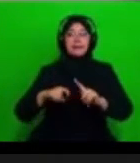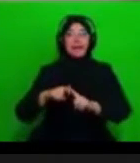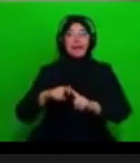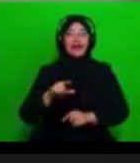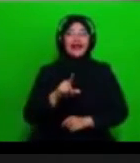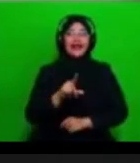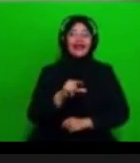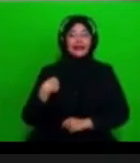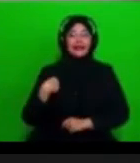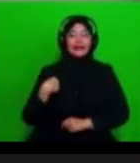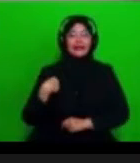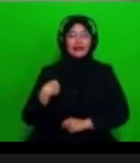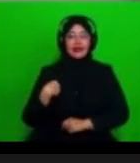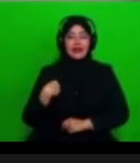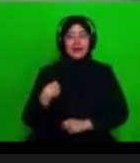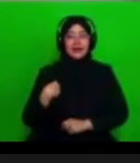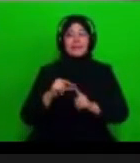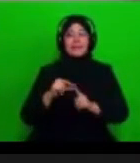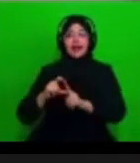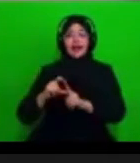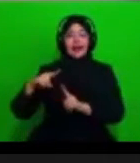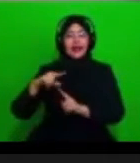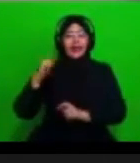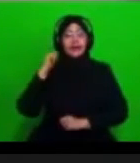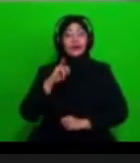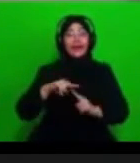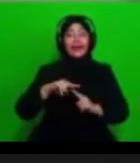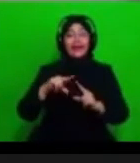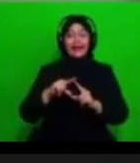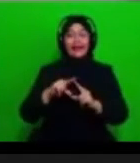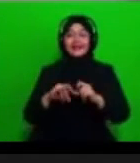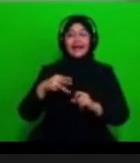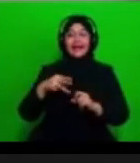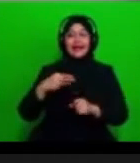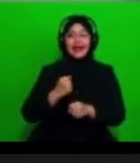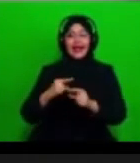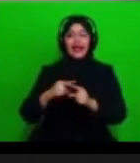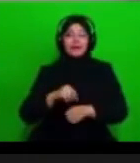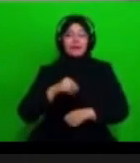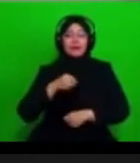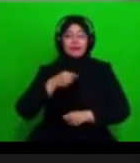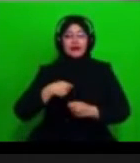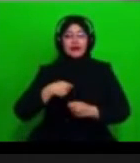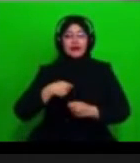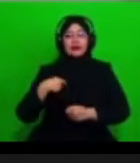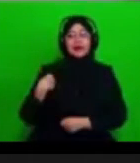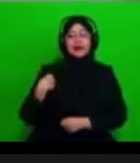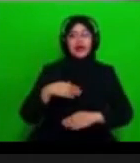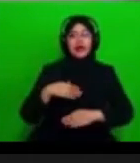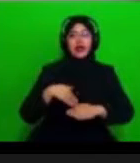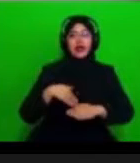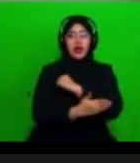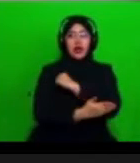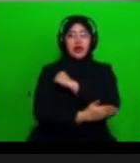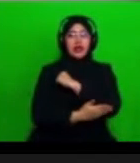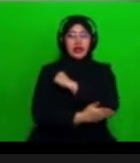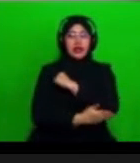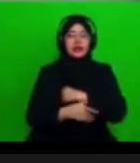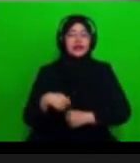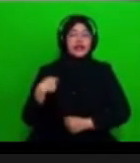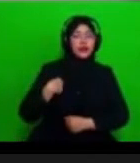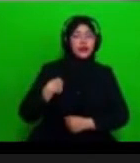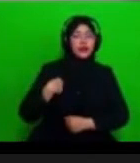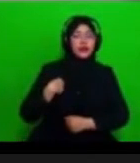Lili Halim, Kemendes, PJT, Ibu Ita Siregar dari Penasihat Kemenlu, Ibu Nina